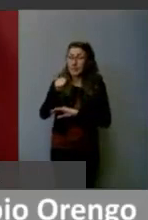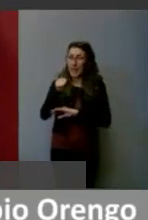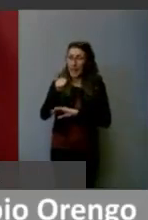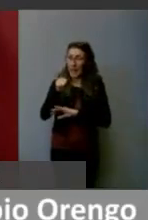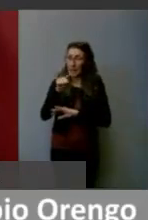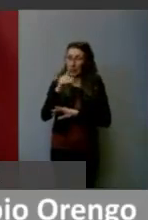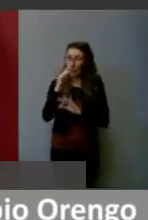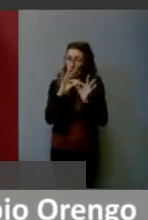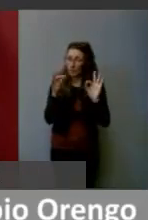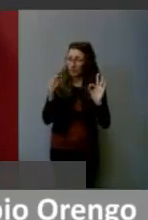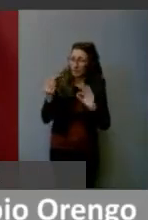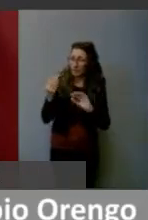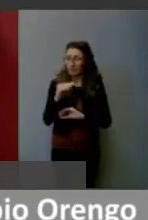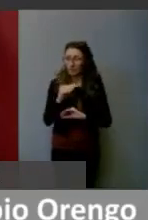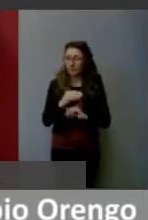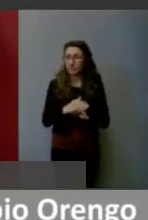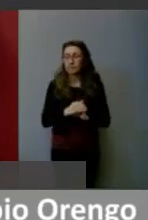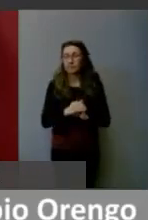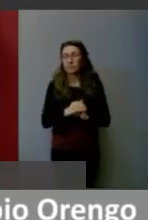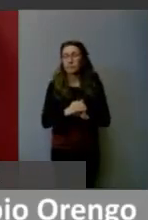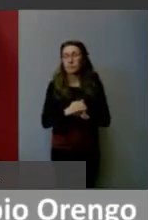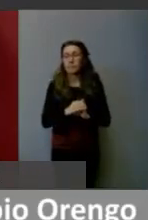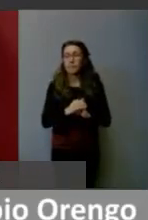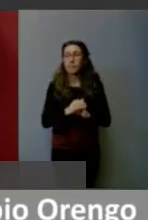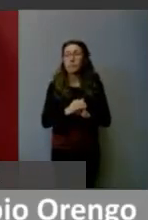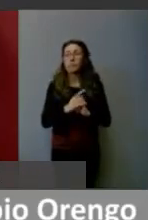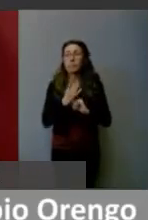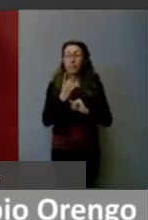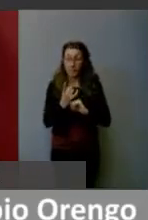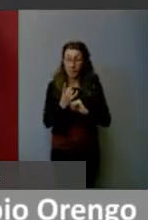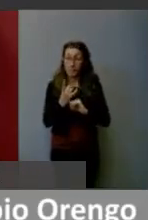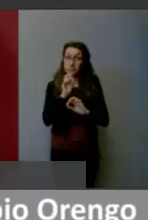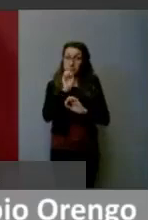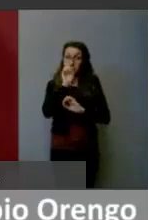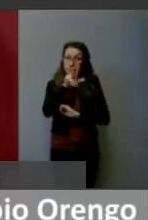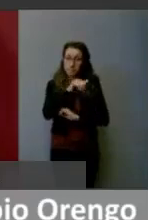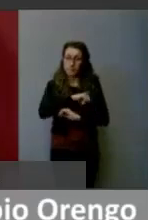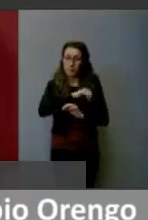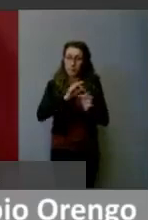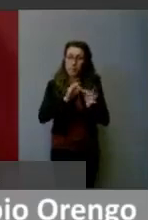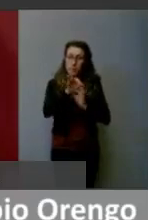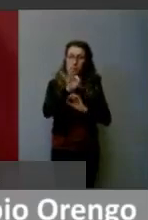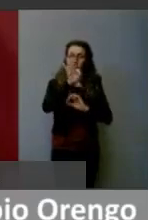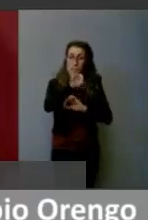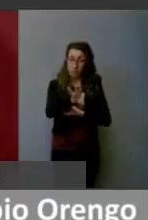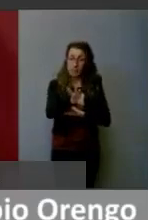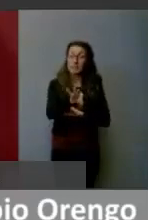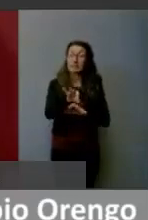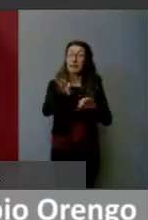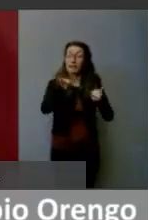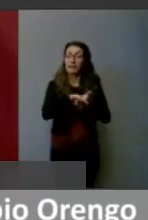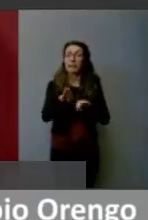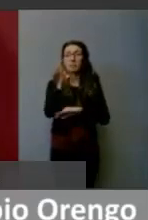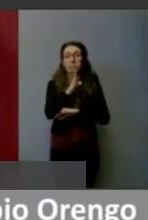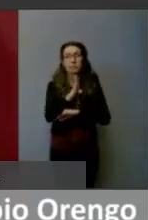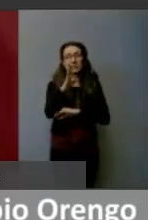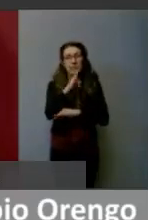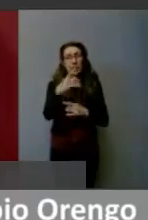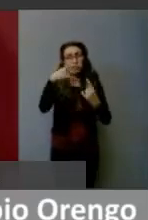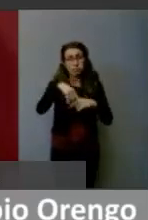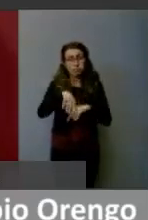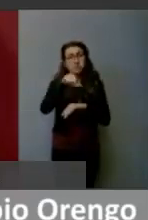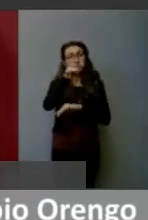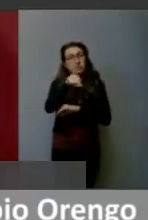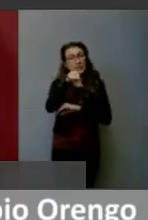inciso a dare riscontro al municipio Media Quarta Valbisagna a quanto richiesto in impegnativa della mozione relativamente alla richiesta di